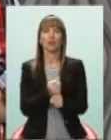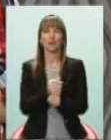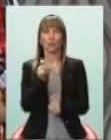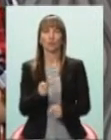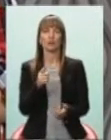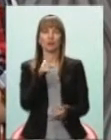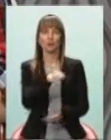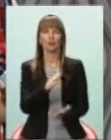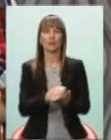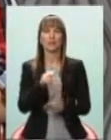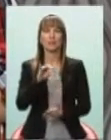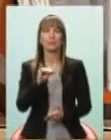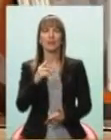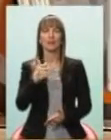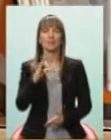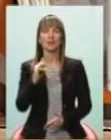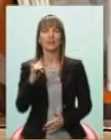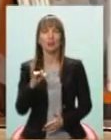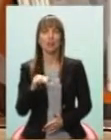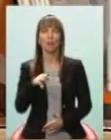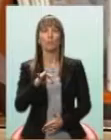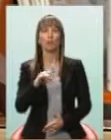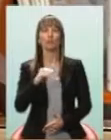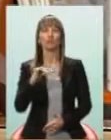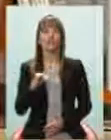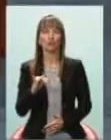там пінгвіни, там моржі або ще хтось